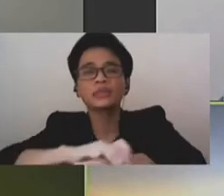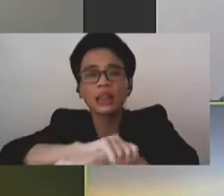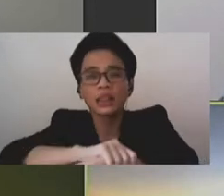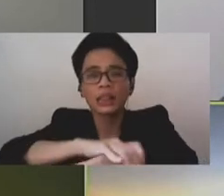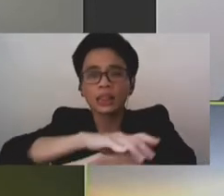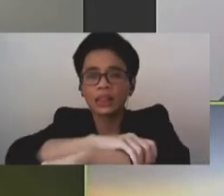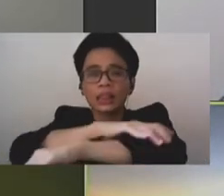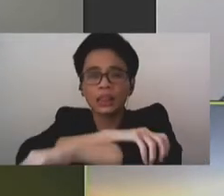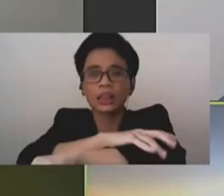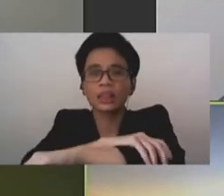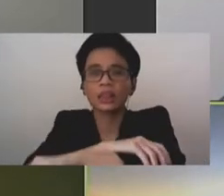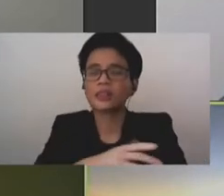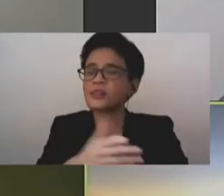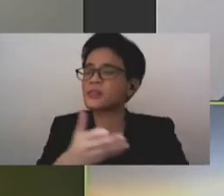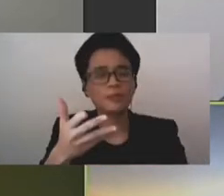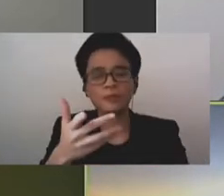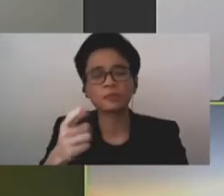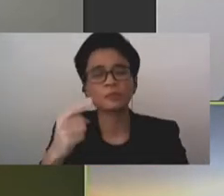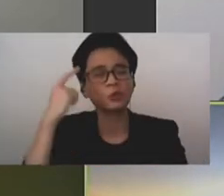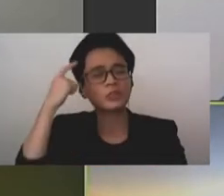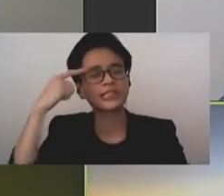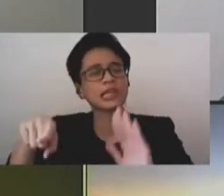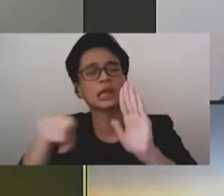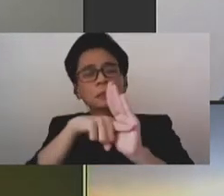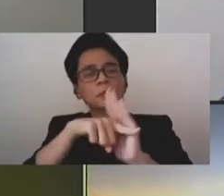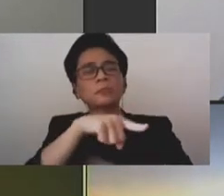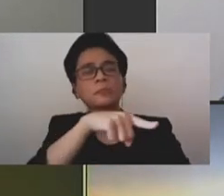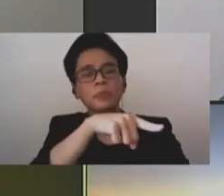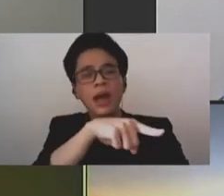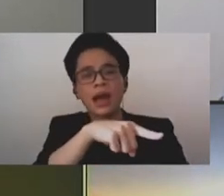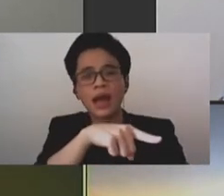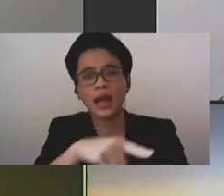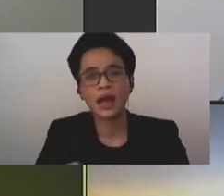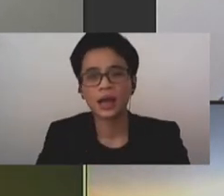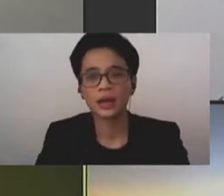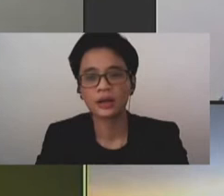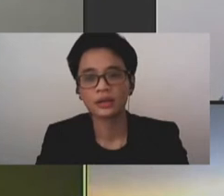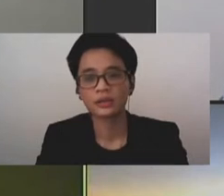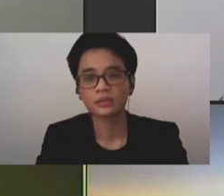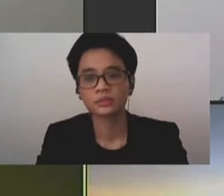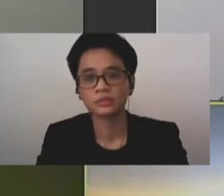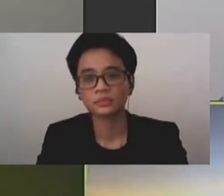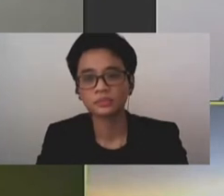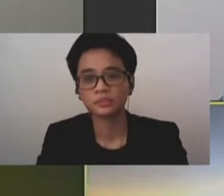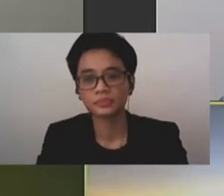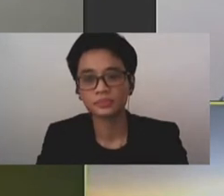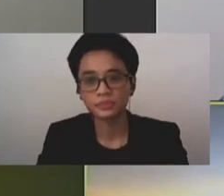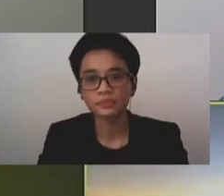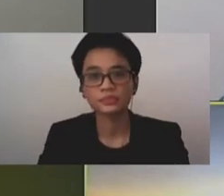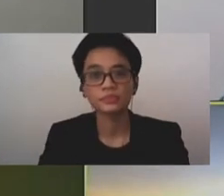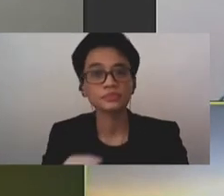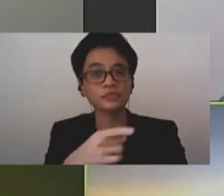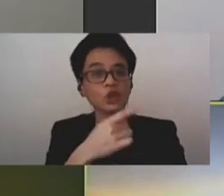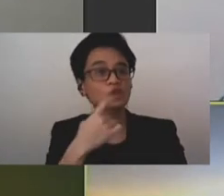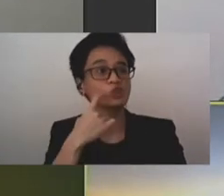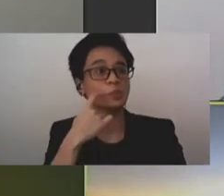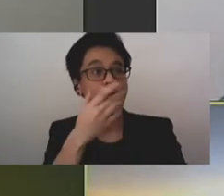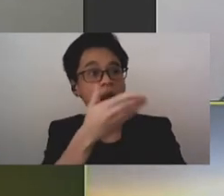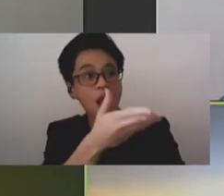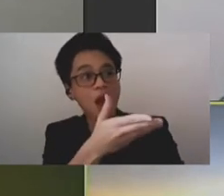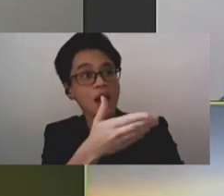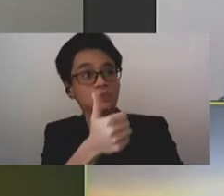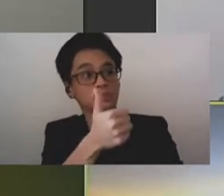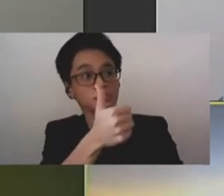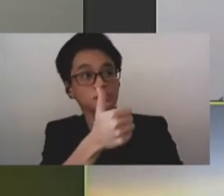pribadi sebagai yang tunanetra. Nah, menurut Ibu pribadi gimana? Ibu mencoba untuk keluar dari pengkotak-kotakan pekerjaan berdasarkan dari